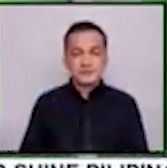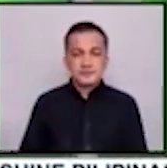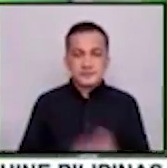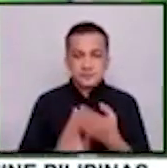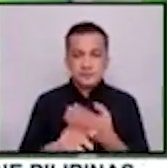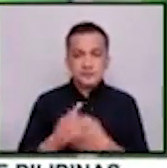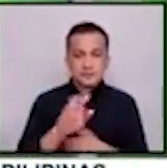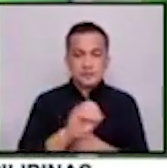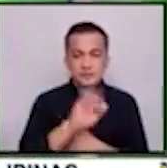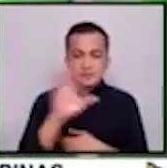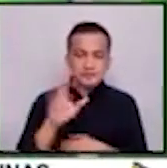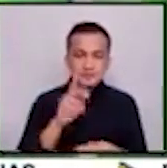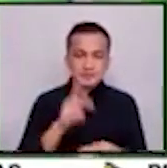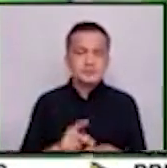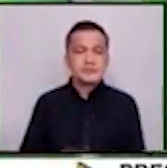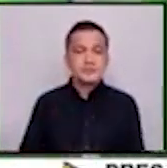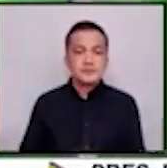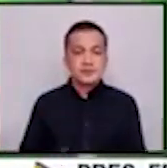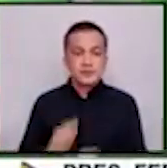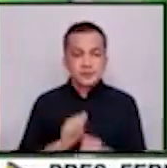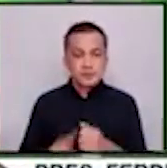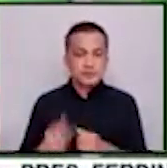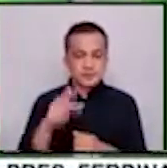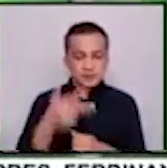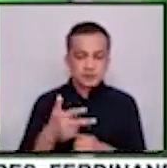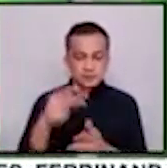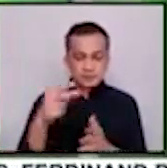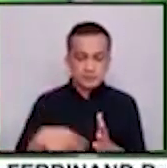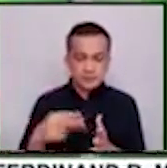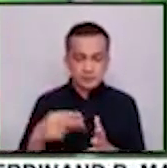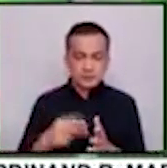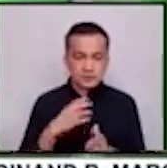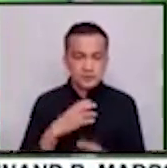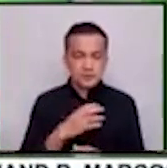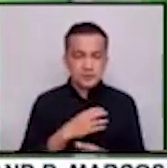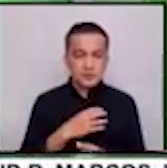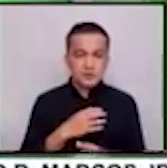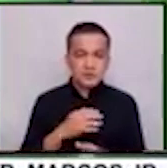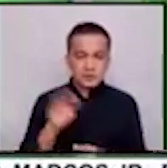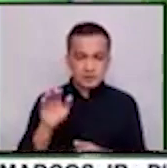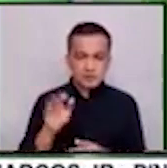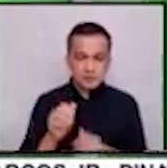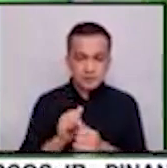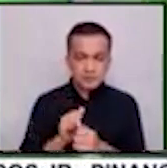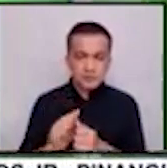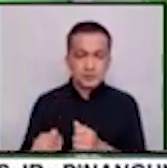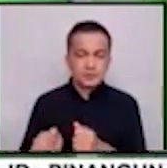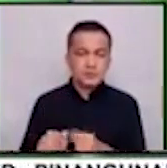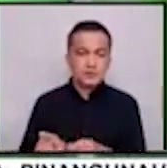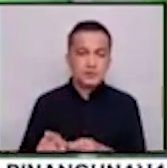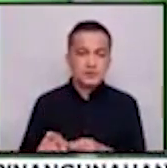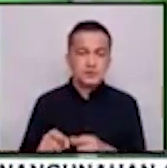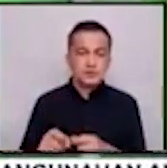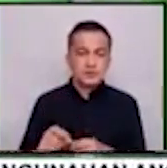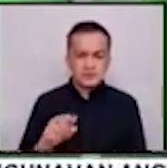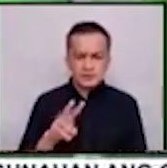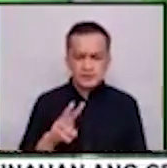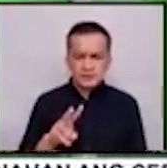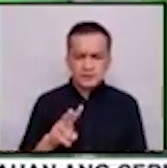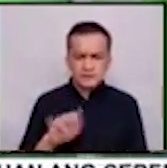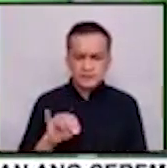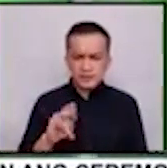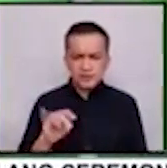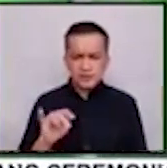Lusot na sa ikatlo at huling pagbasa sa Kamara ang panukalang nagsusulong sa pagpapatayo ng Virology and Vaccine Institute